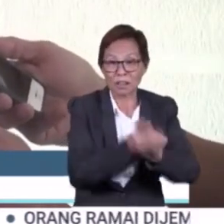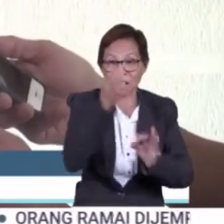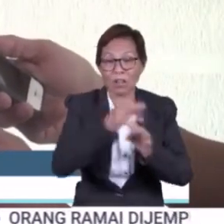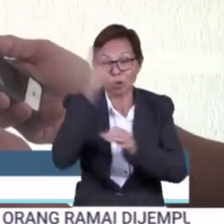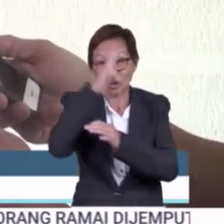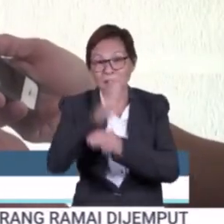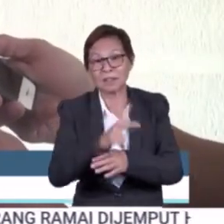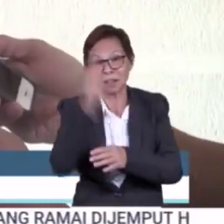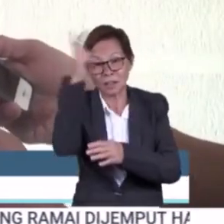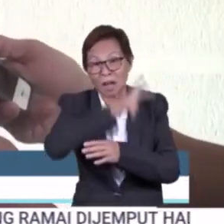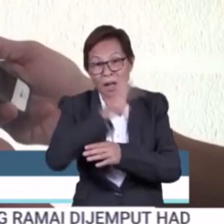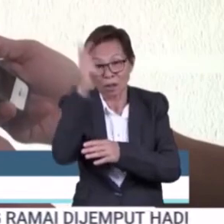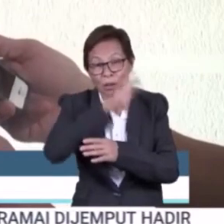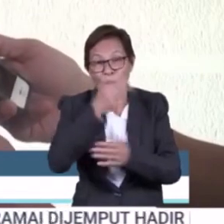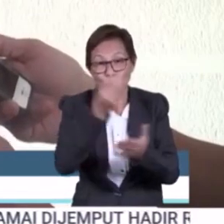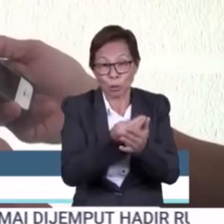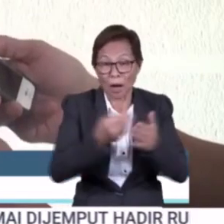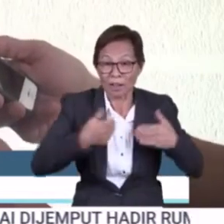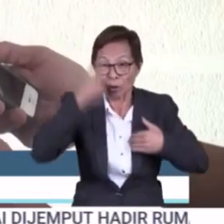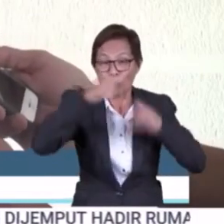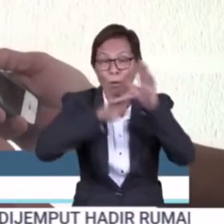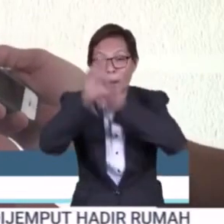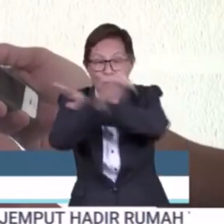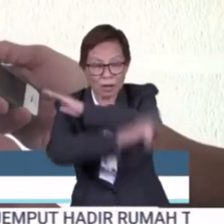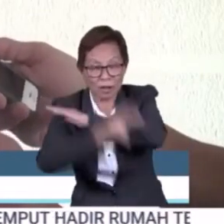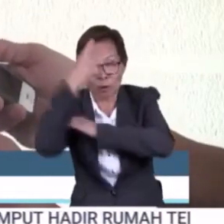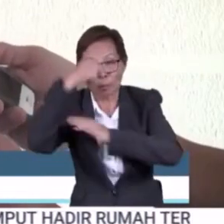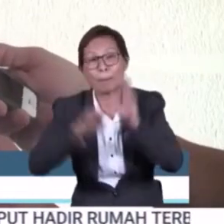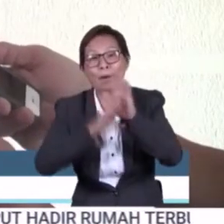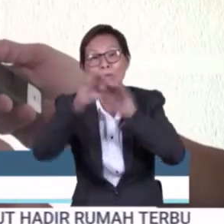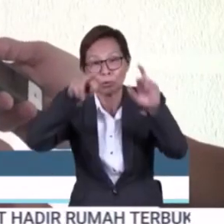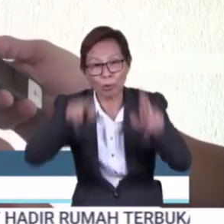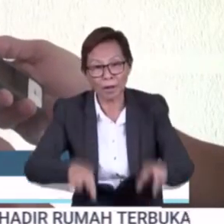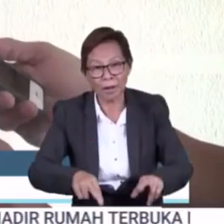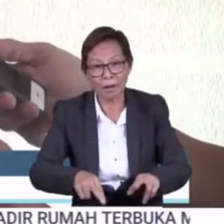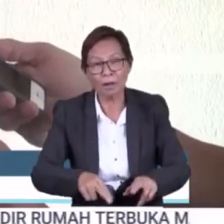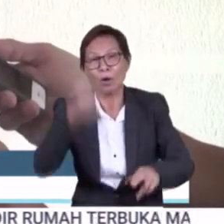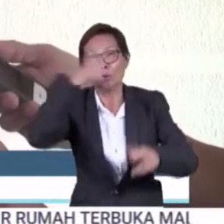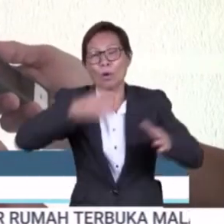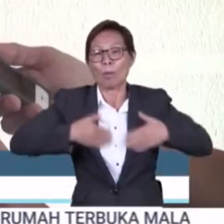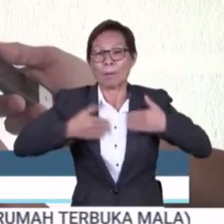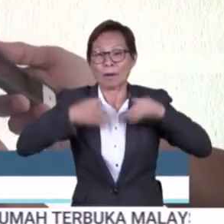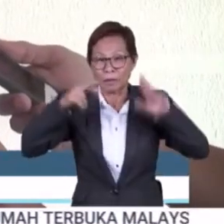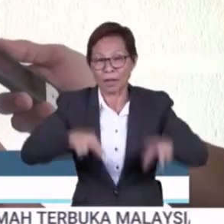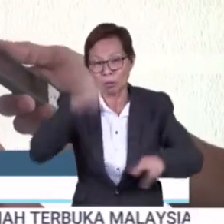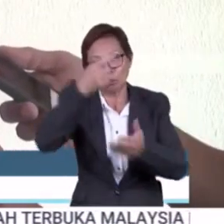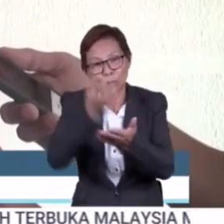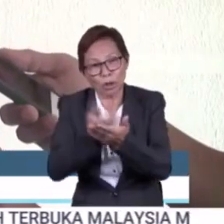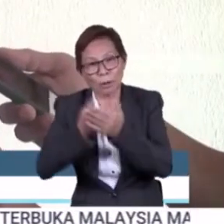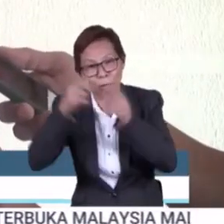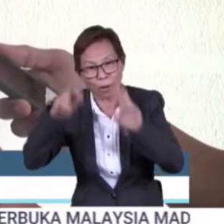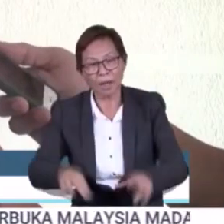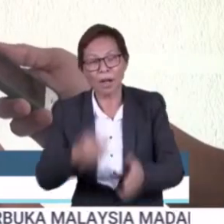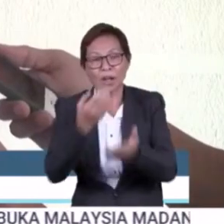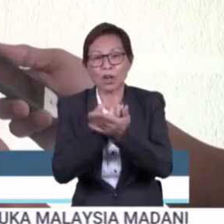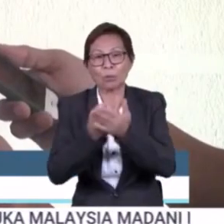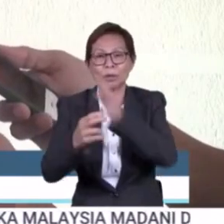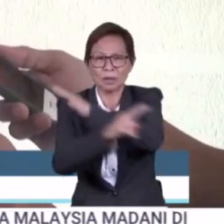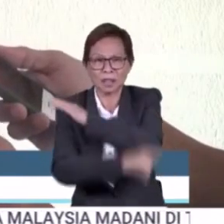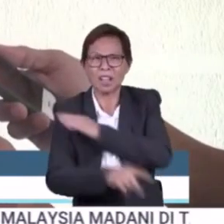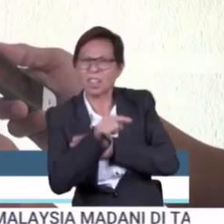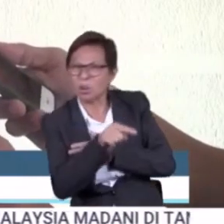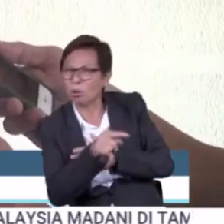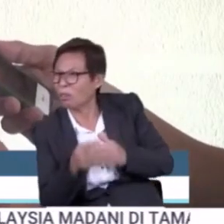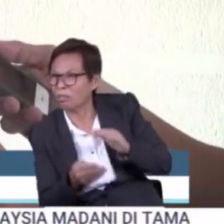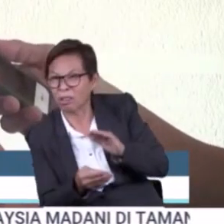batasan duit yang ada untuk pembangunan negeri, pembangunan rakyat, untuk kesejahteraan rakyat, untuk ekonomi rakyat, ekonomi negeri, apa itu